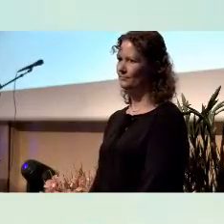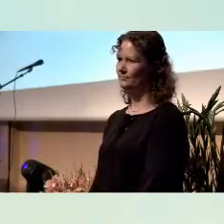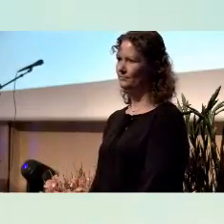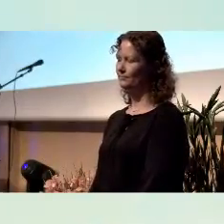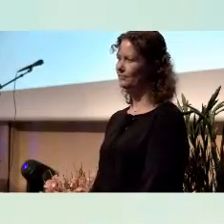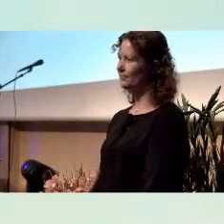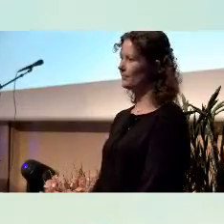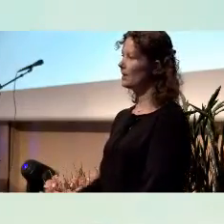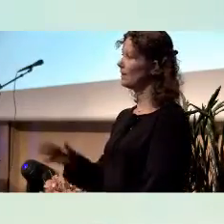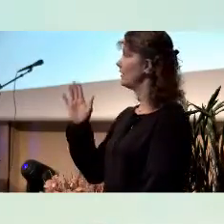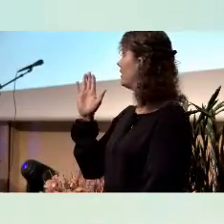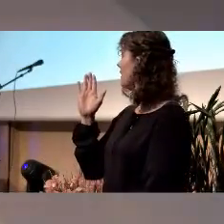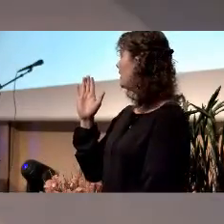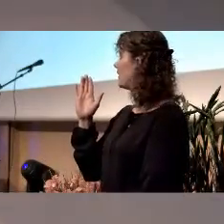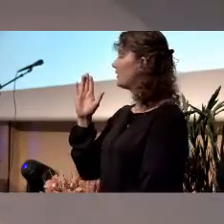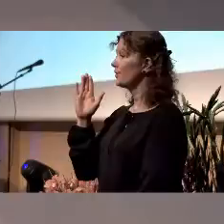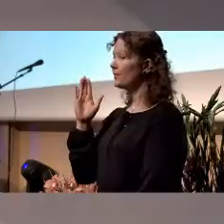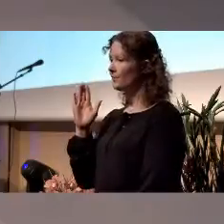Takk for